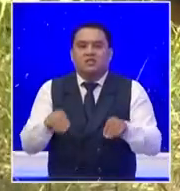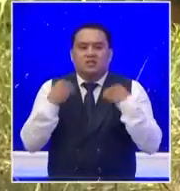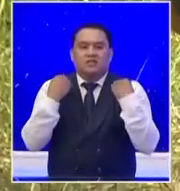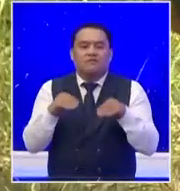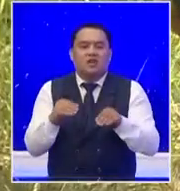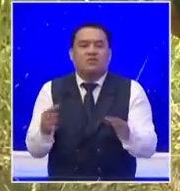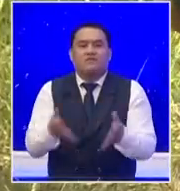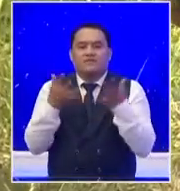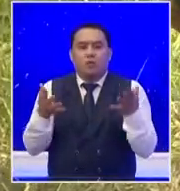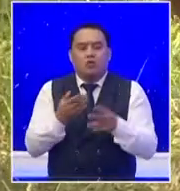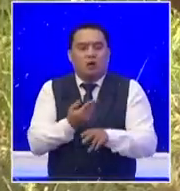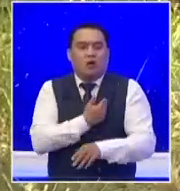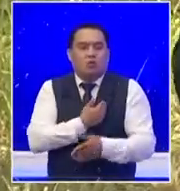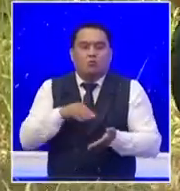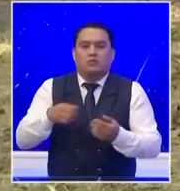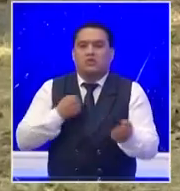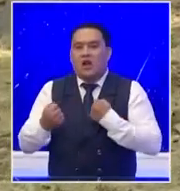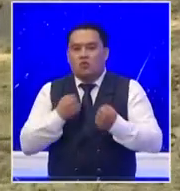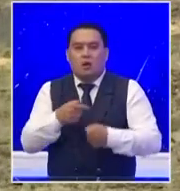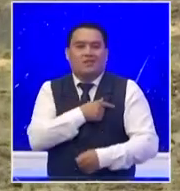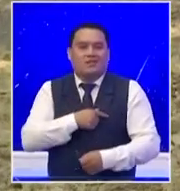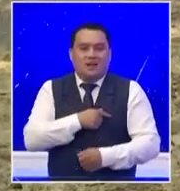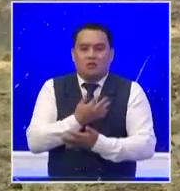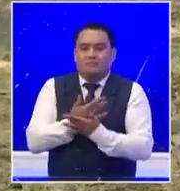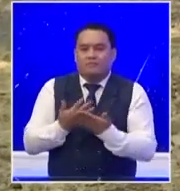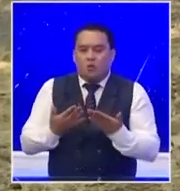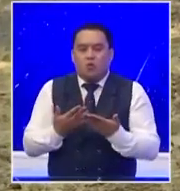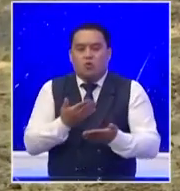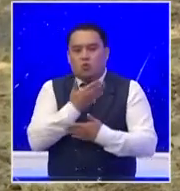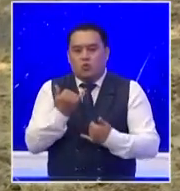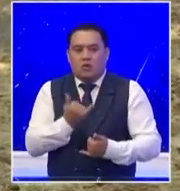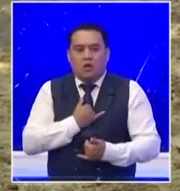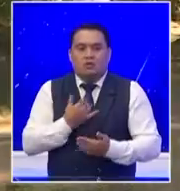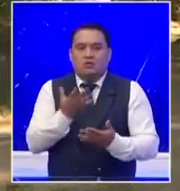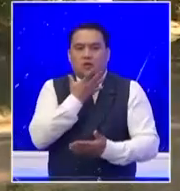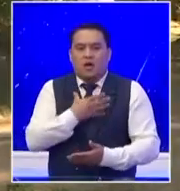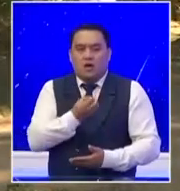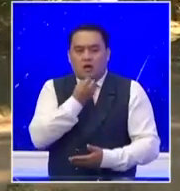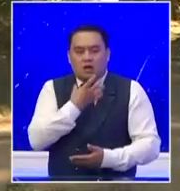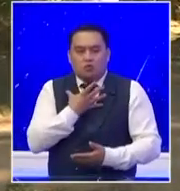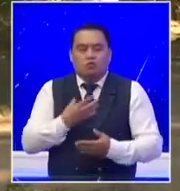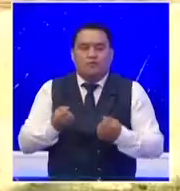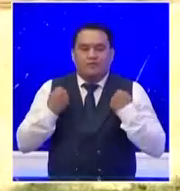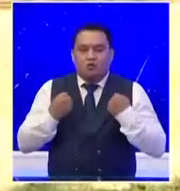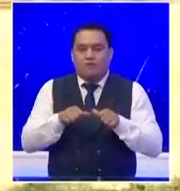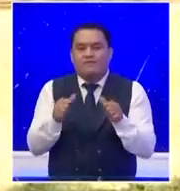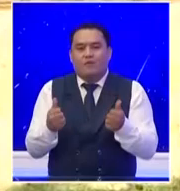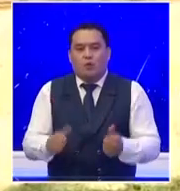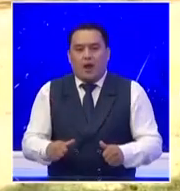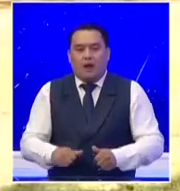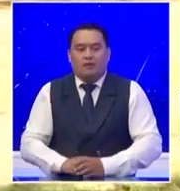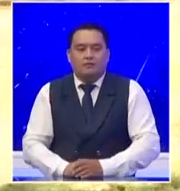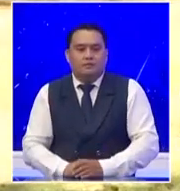строгие санитарные правила. И хотя на улице нет полного спектра гимнастических снарядов, главное сохранить хорошую физическую форму. Находимся